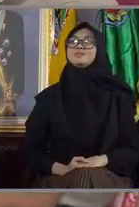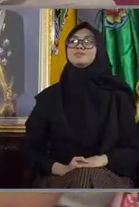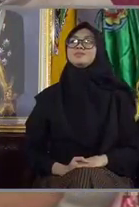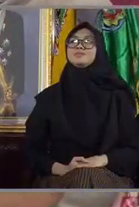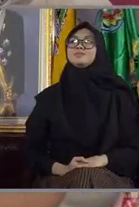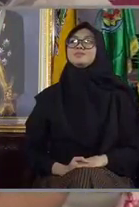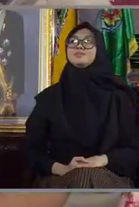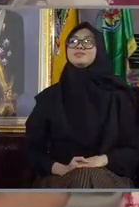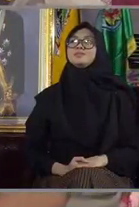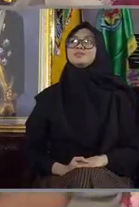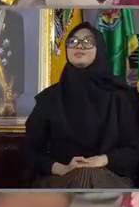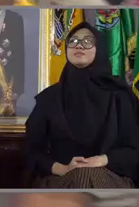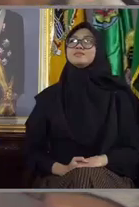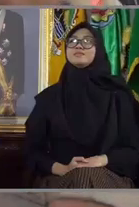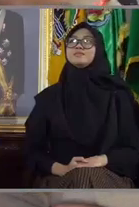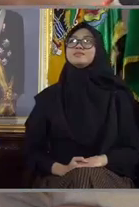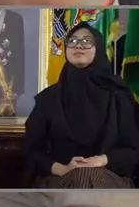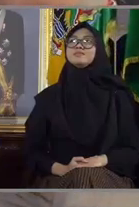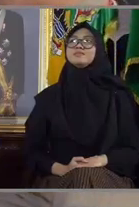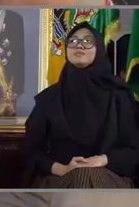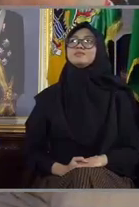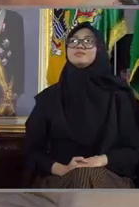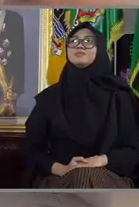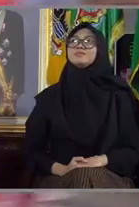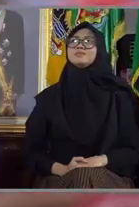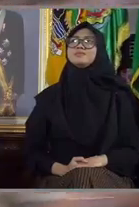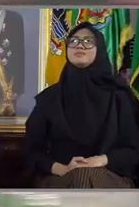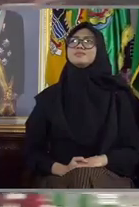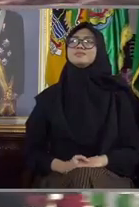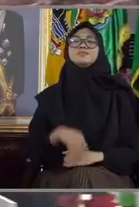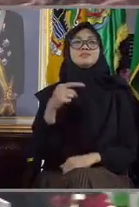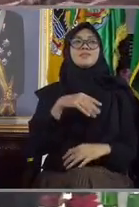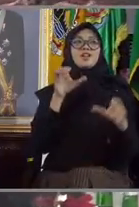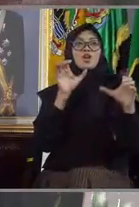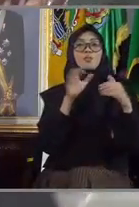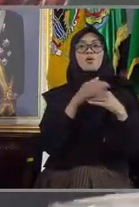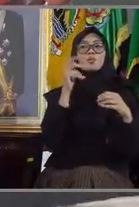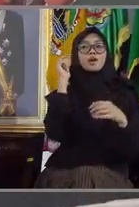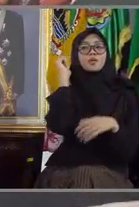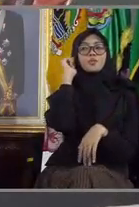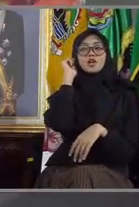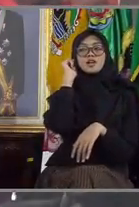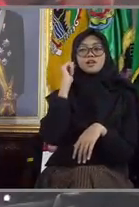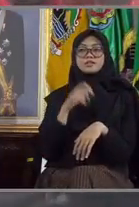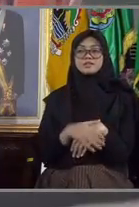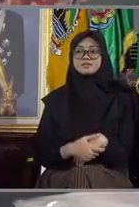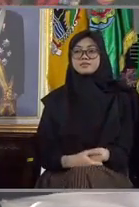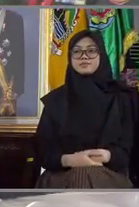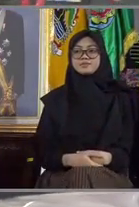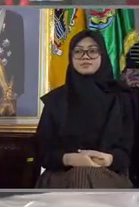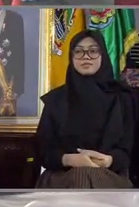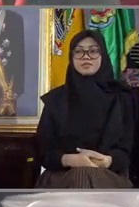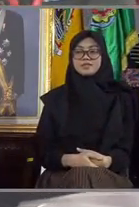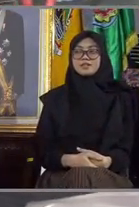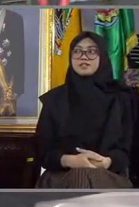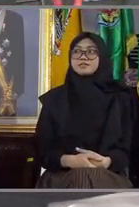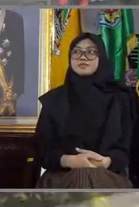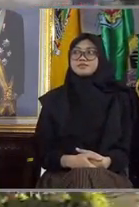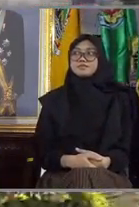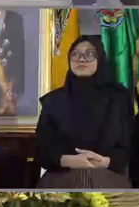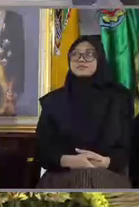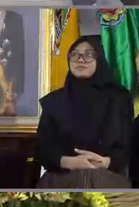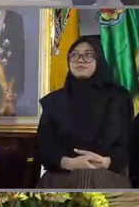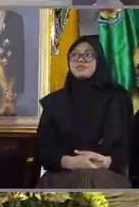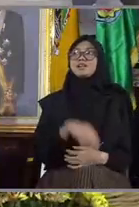Oke, pindah. Oke, Bapak ini ada dari forum wanita. Ya, Mbak, monggo. Assalamualaikum, gak bisa Mbak.